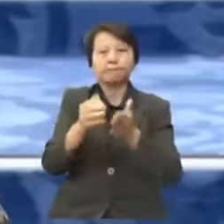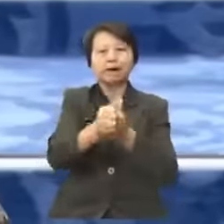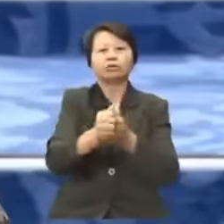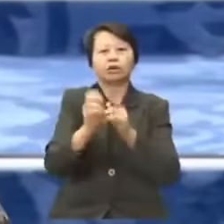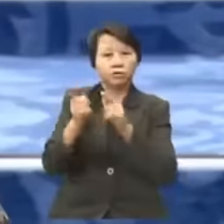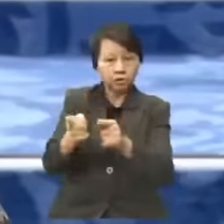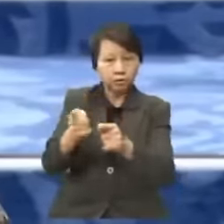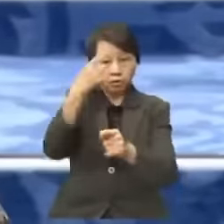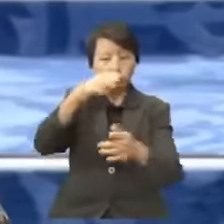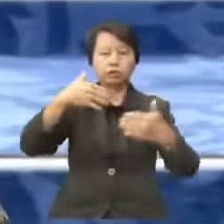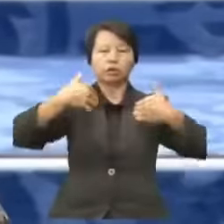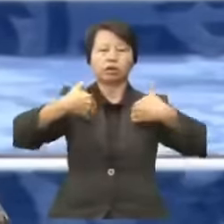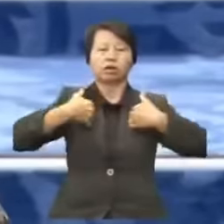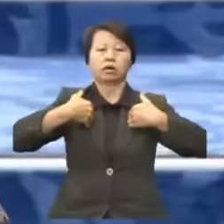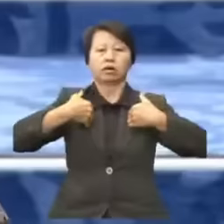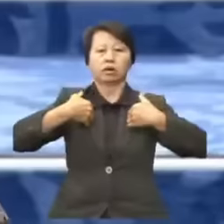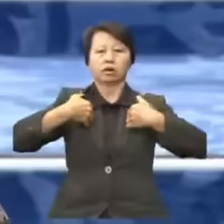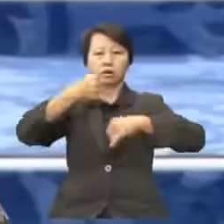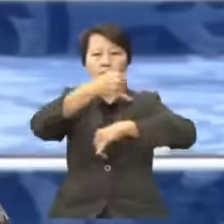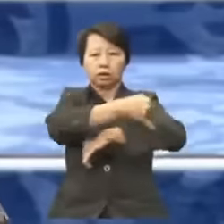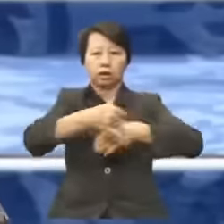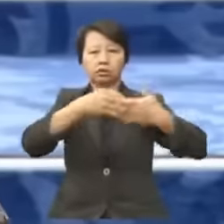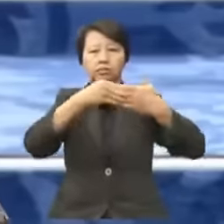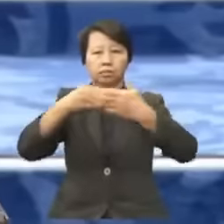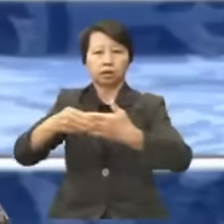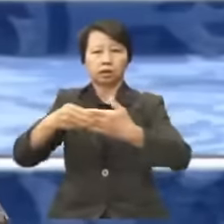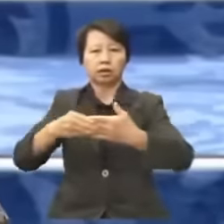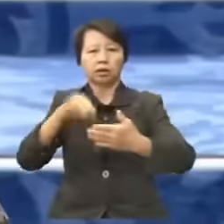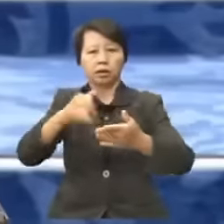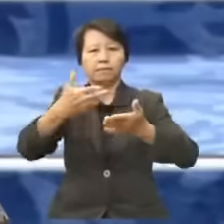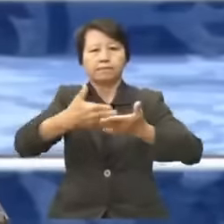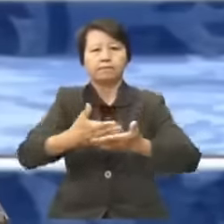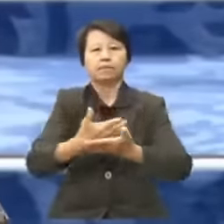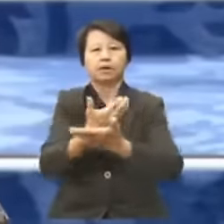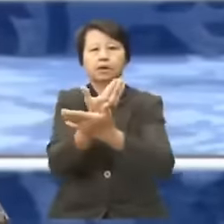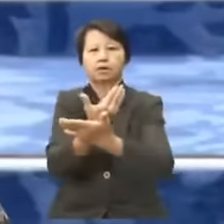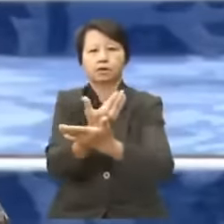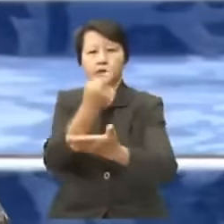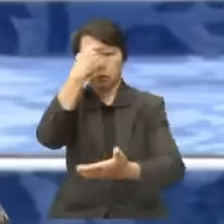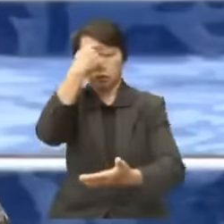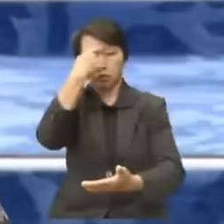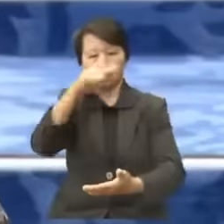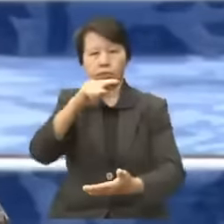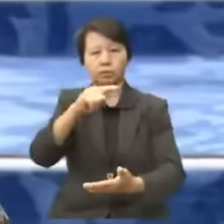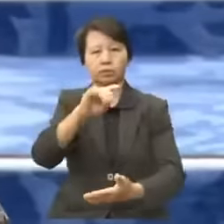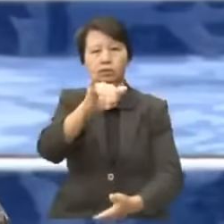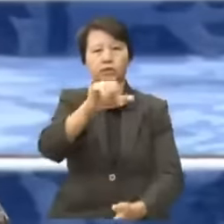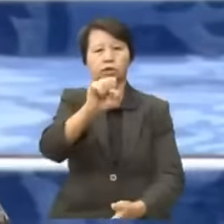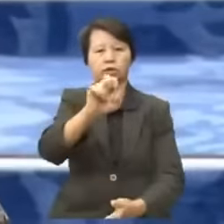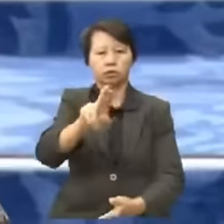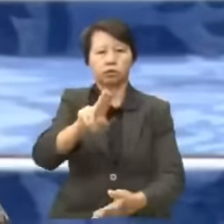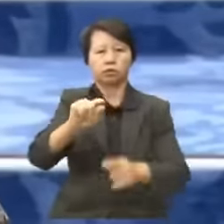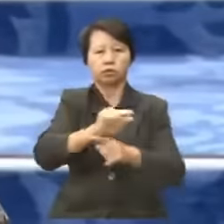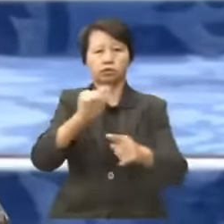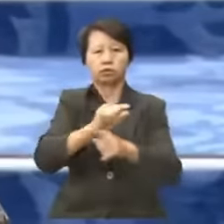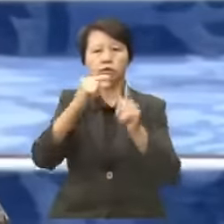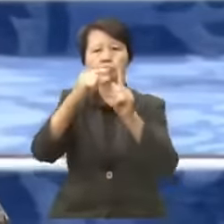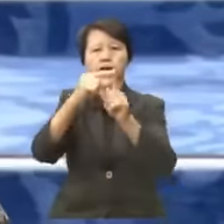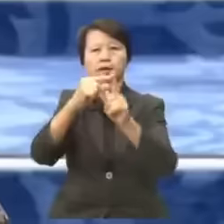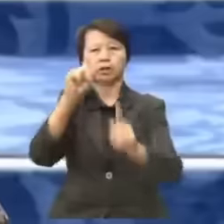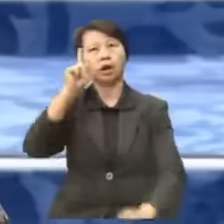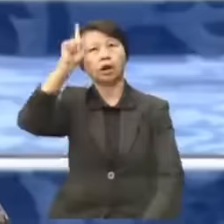untuk mengadakan garis panduan yang baru bagi isu penggunaan kalimah